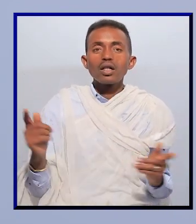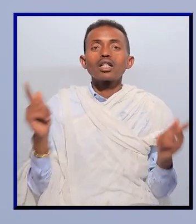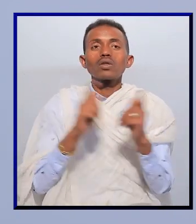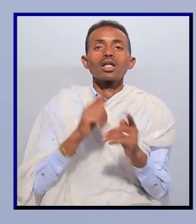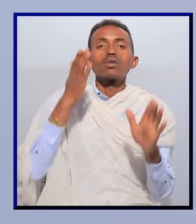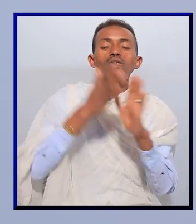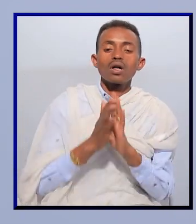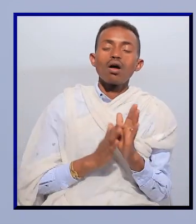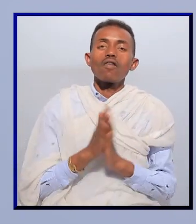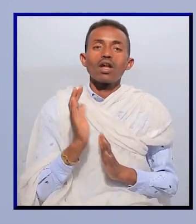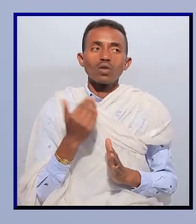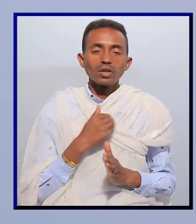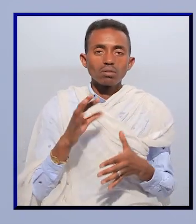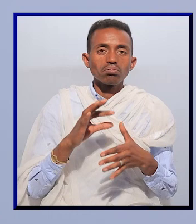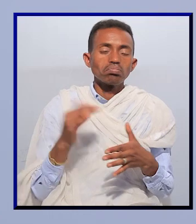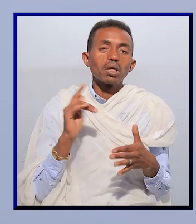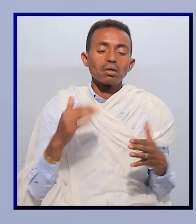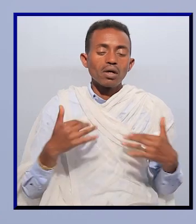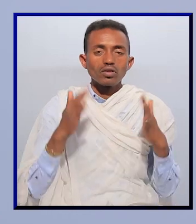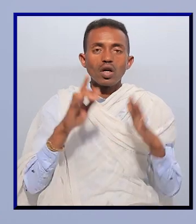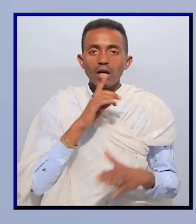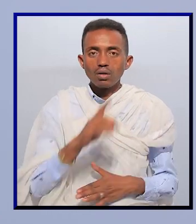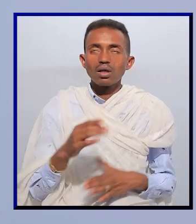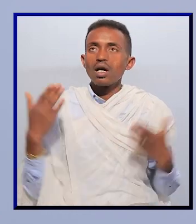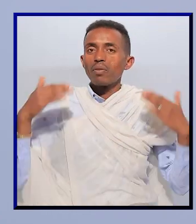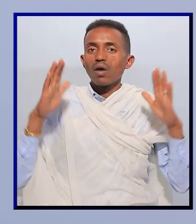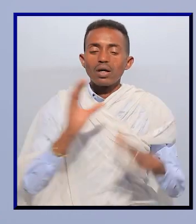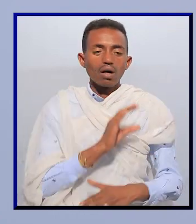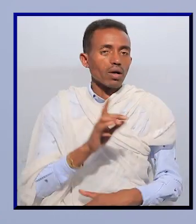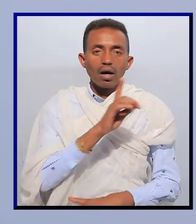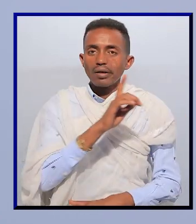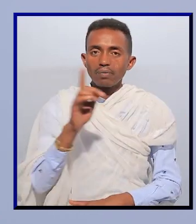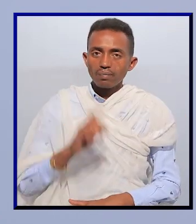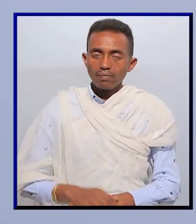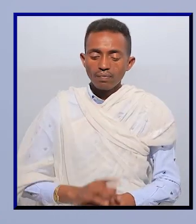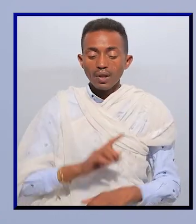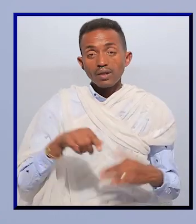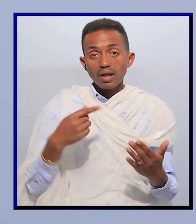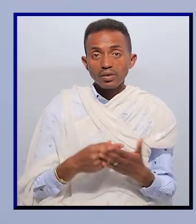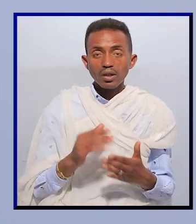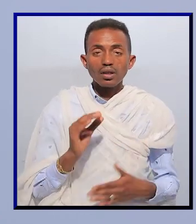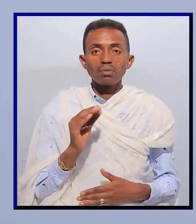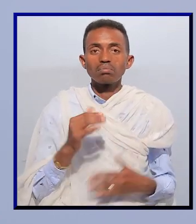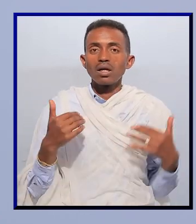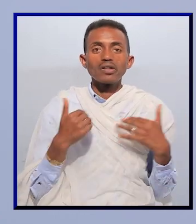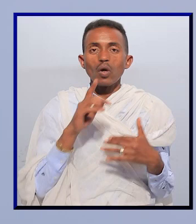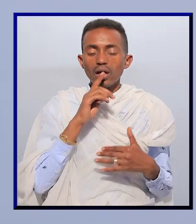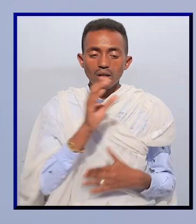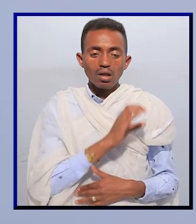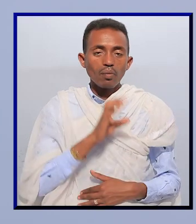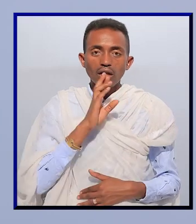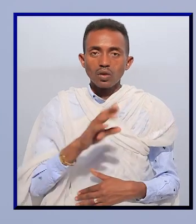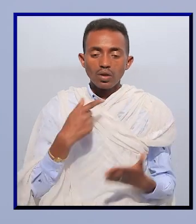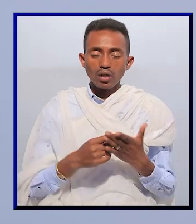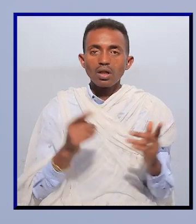ነው፣ መላካዊ ባህሪያችን አይደለም። ስለዚህ እንስሳዊ ባህሪያችን ነው ይሄ ግንኙነት መፈጸም፣ ዘር